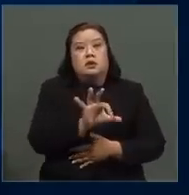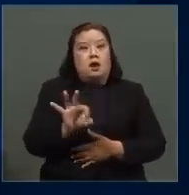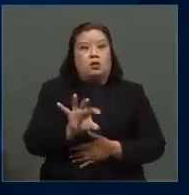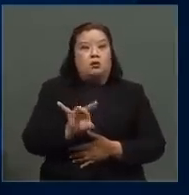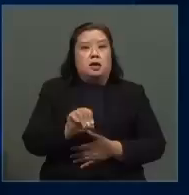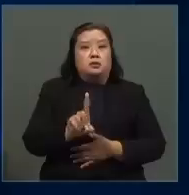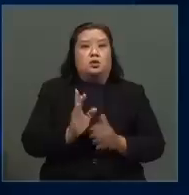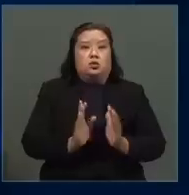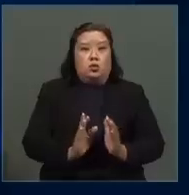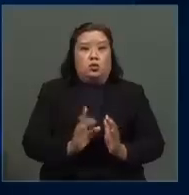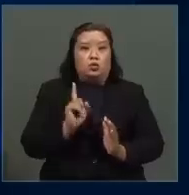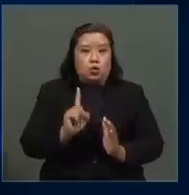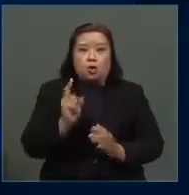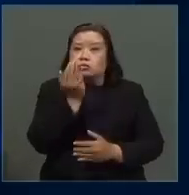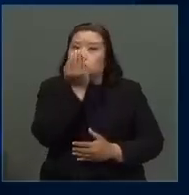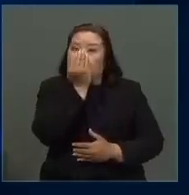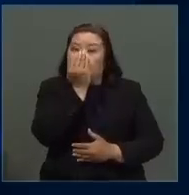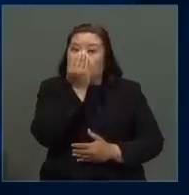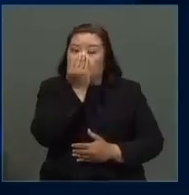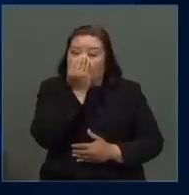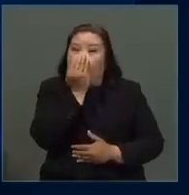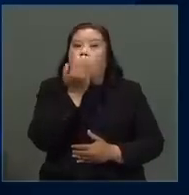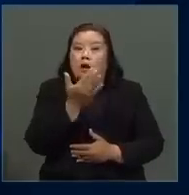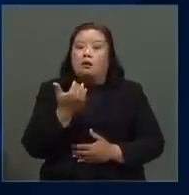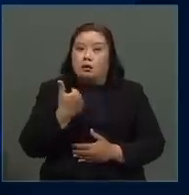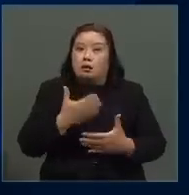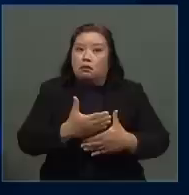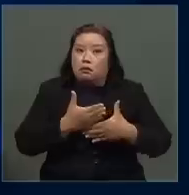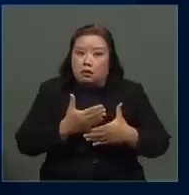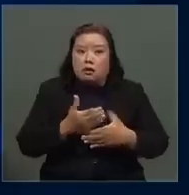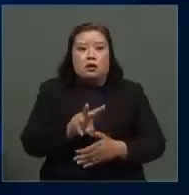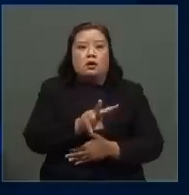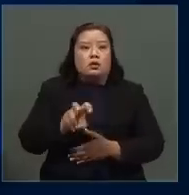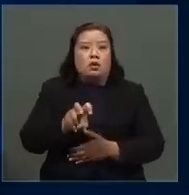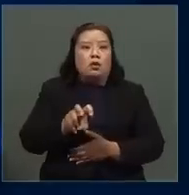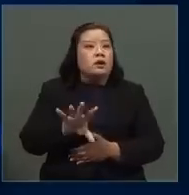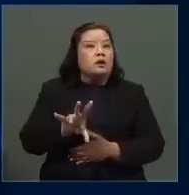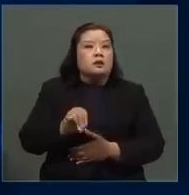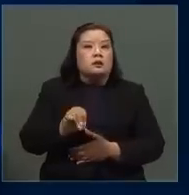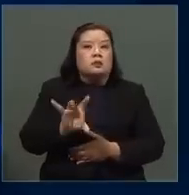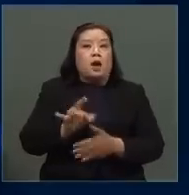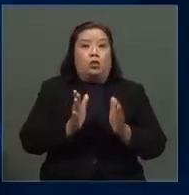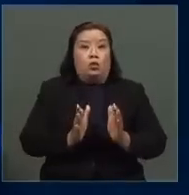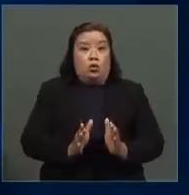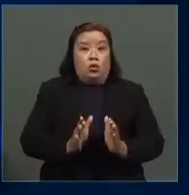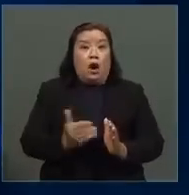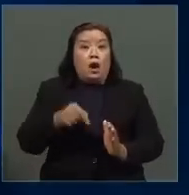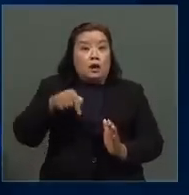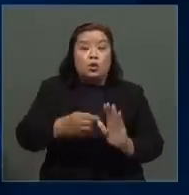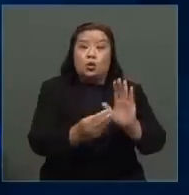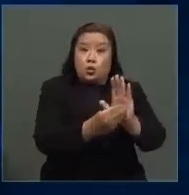จำเป็นต้องใช้เครื่องช่วยหายใจวันนี้รายงานอยู่ที่ 278รายนะคะซึ่งกระจายอยู่ทั้งในส่วนของ